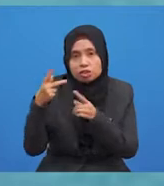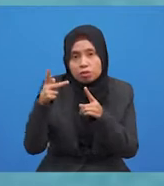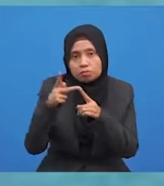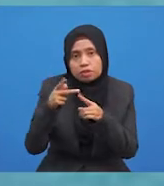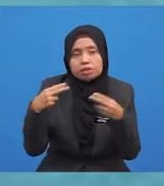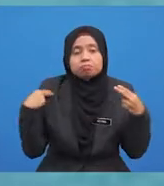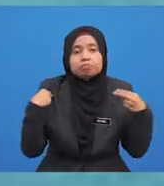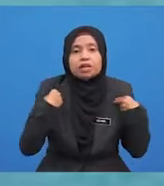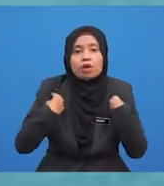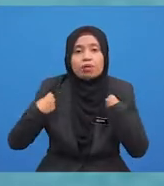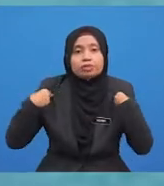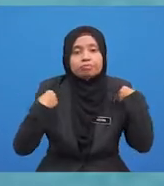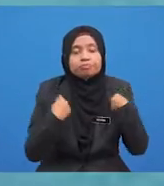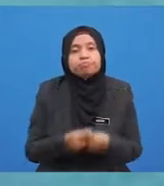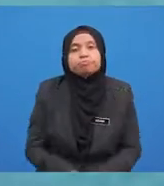terhadap haiwan.